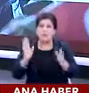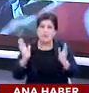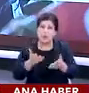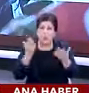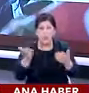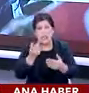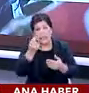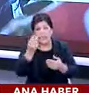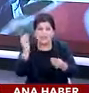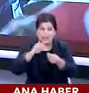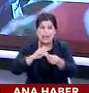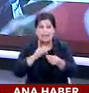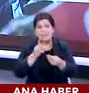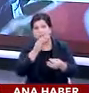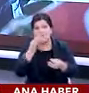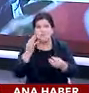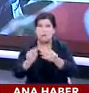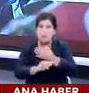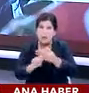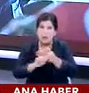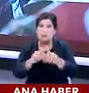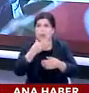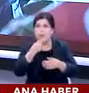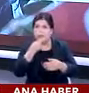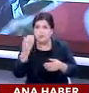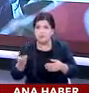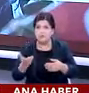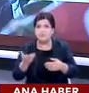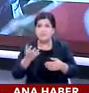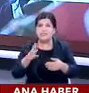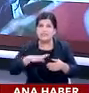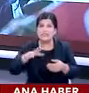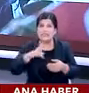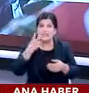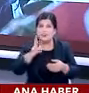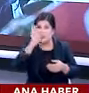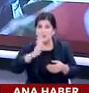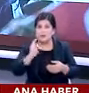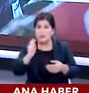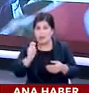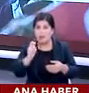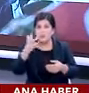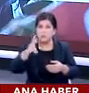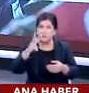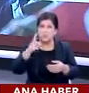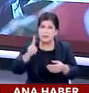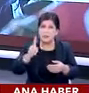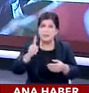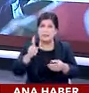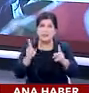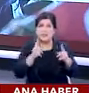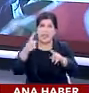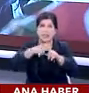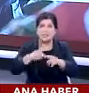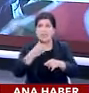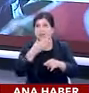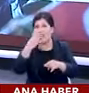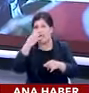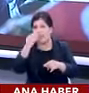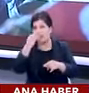yoktan iyidir der En azından memuru emeklisi beklenti 2500 tl'lere 3000 TL ne ek emekli